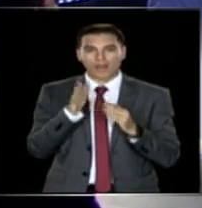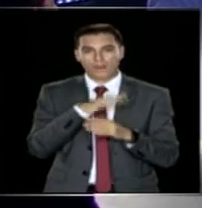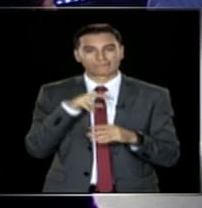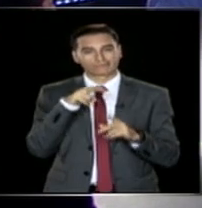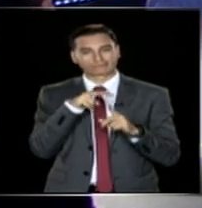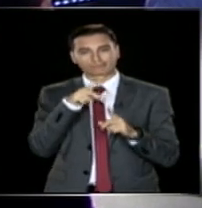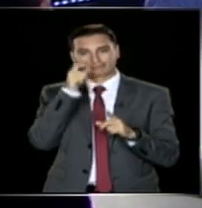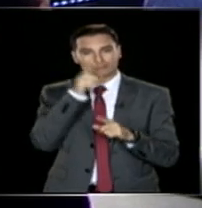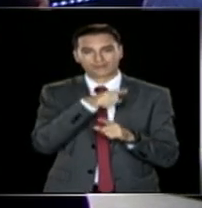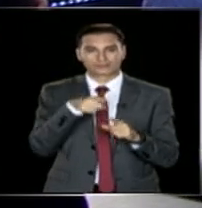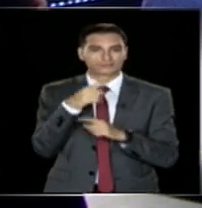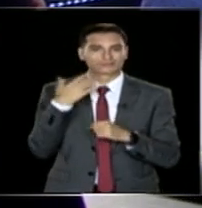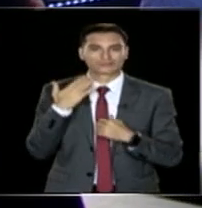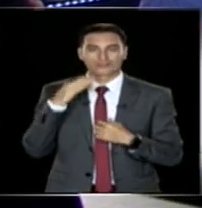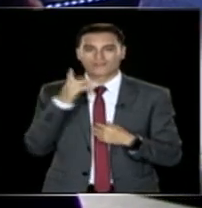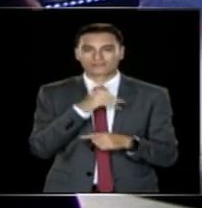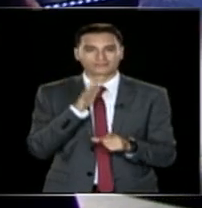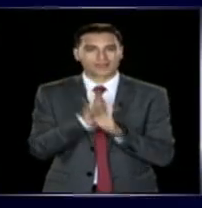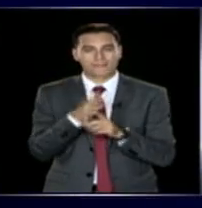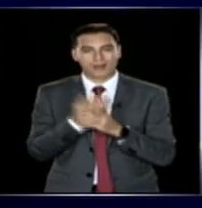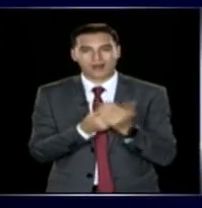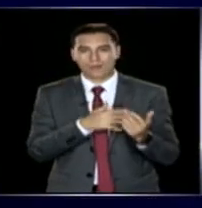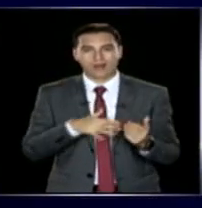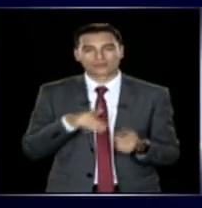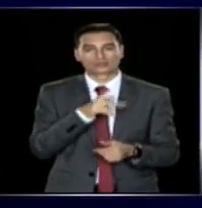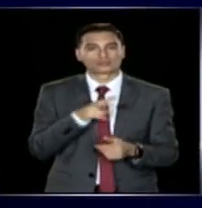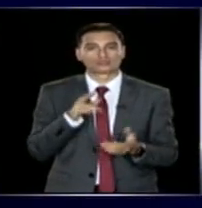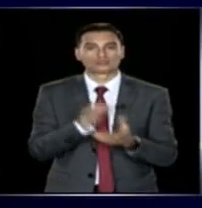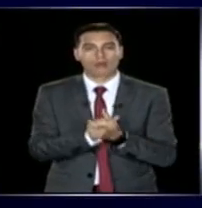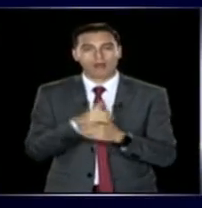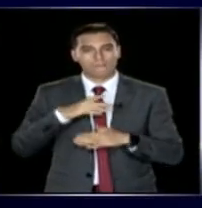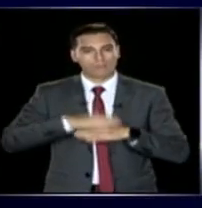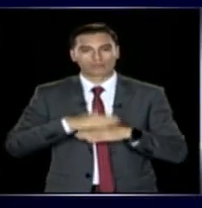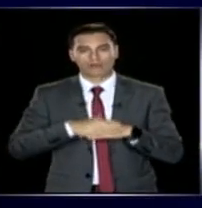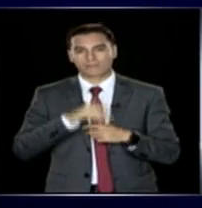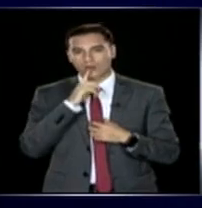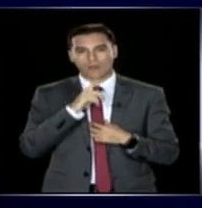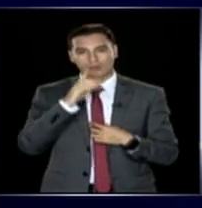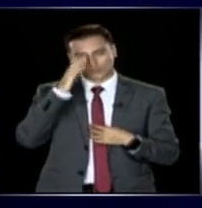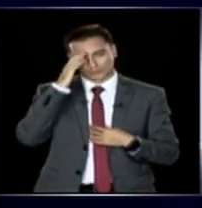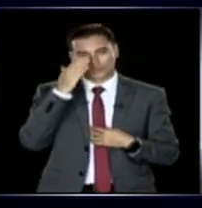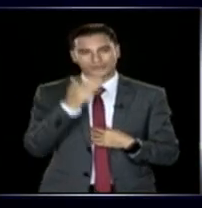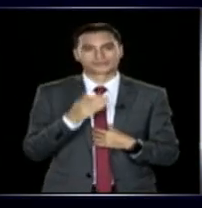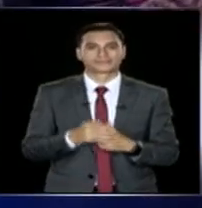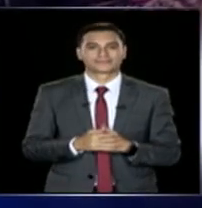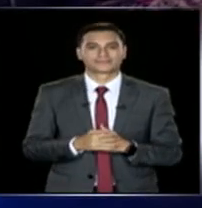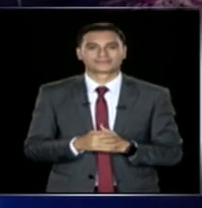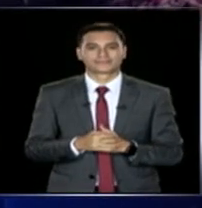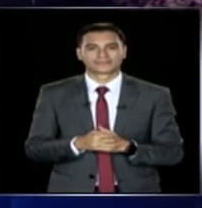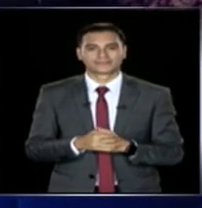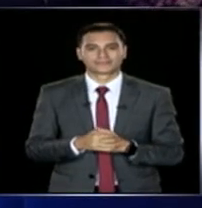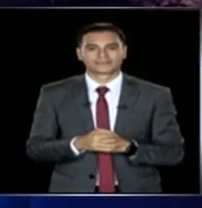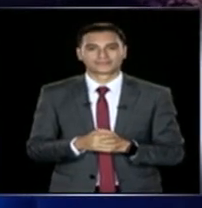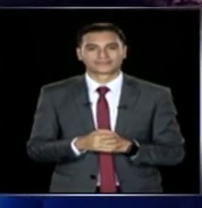الجعفري ومحمود سعد، انتوا الاثنين الحقيقه اصحاب محترمين. ربنا يبارك. اشكركم.